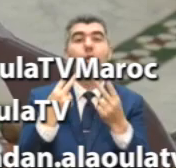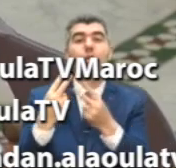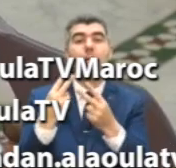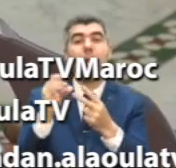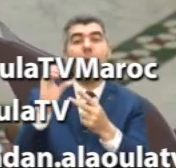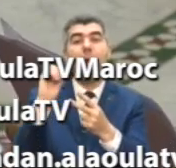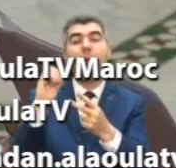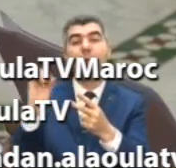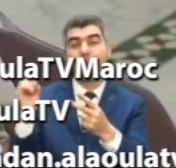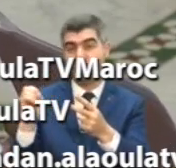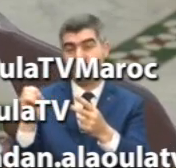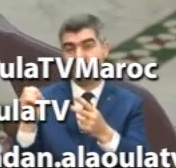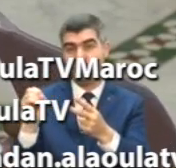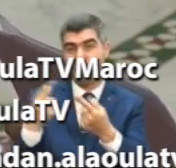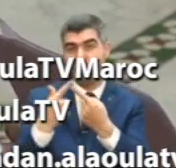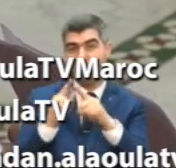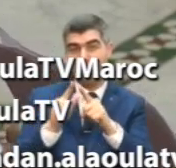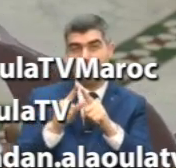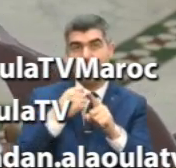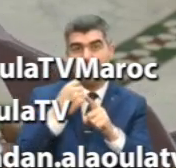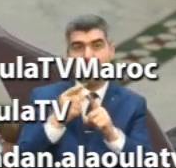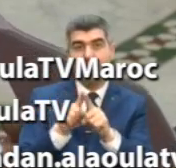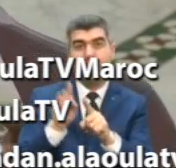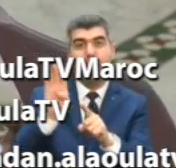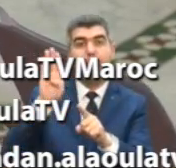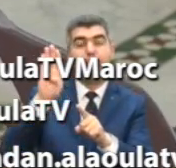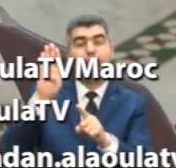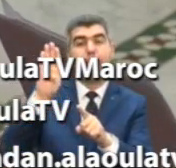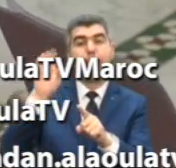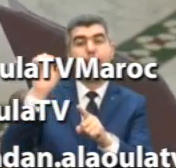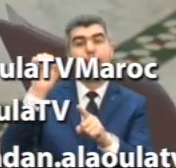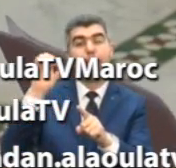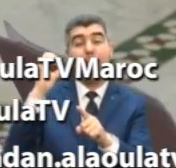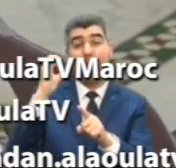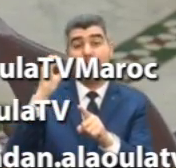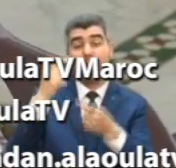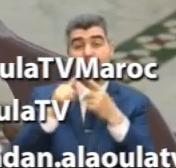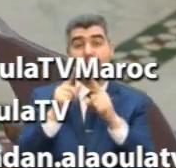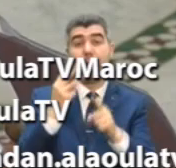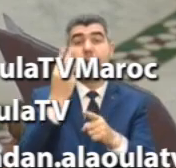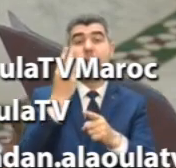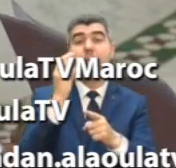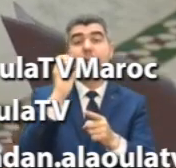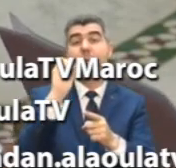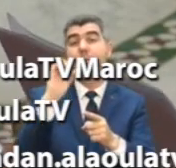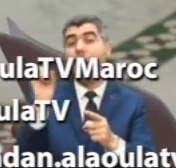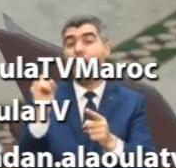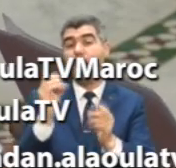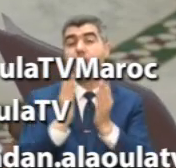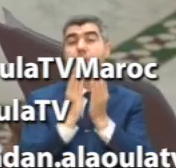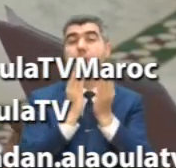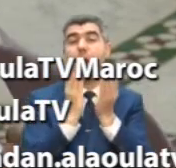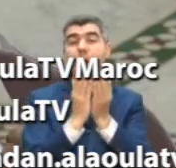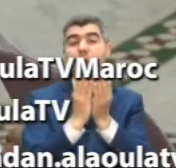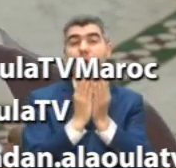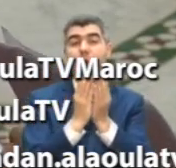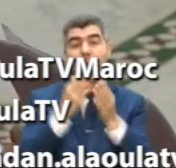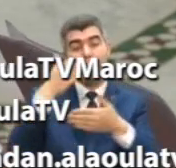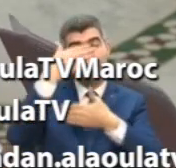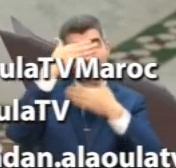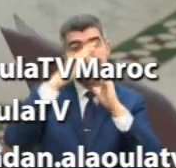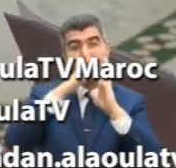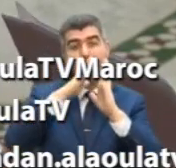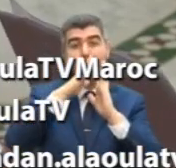تلميذ وتلميذة في المسالك المهنية لبكالوريا في 300 مؤسسة ثانوية تأهيلية على المستوى